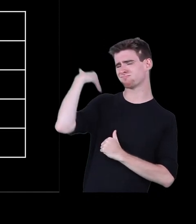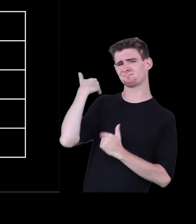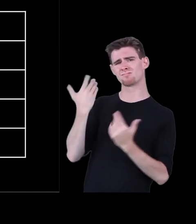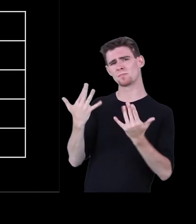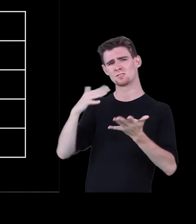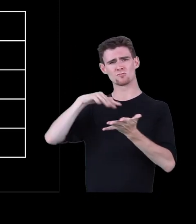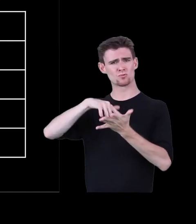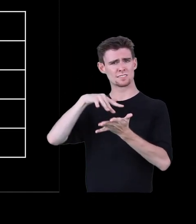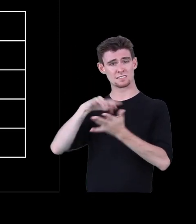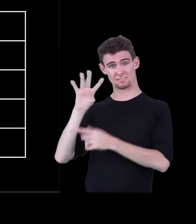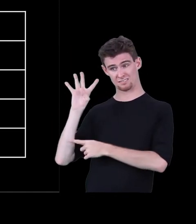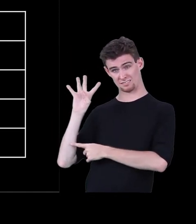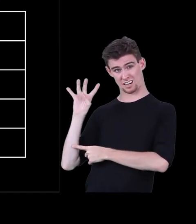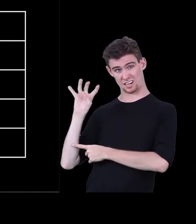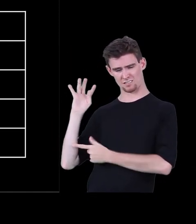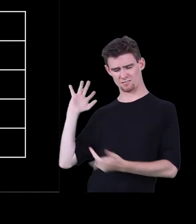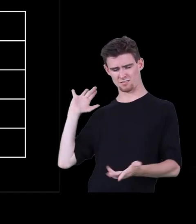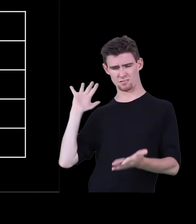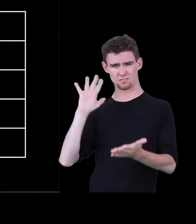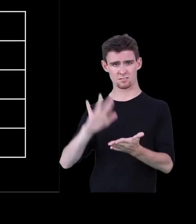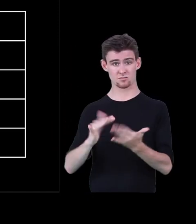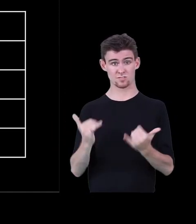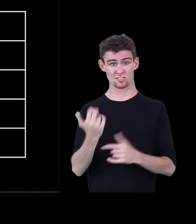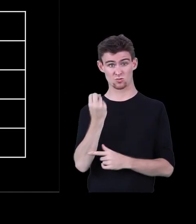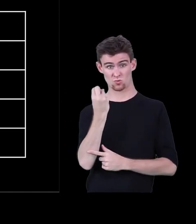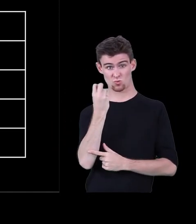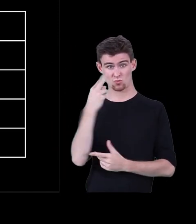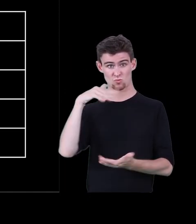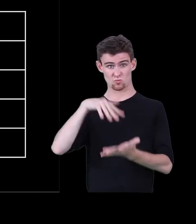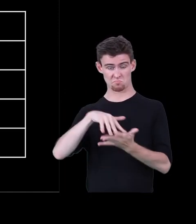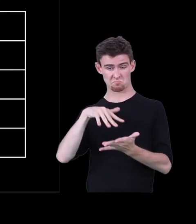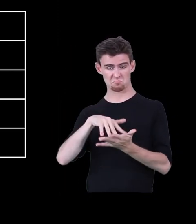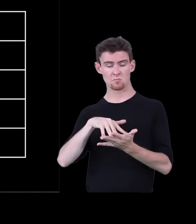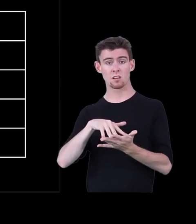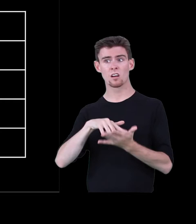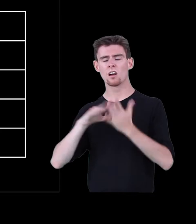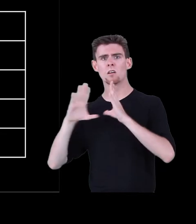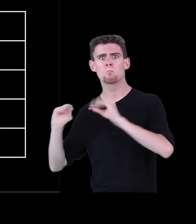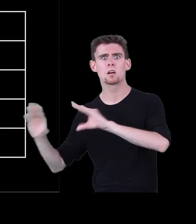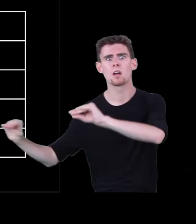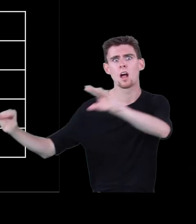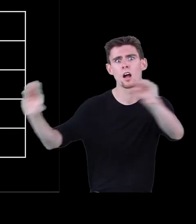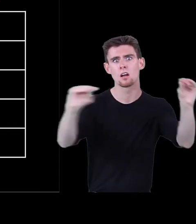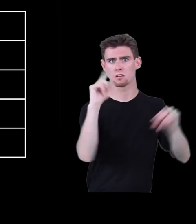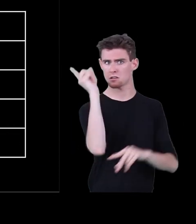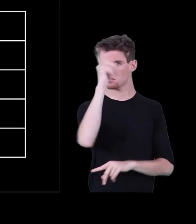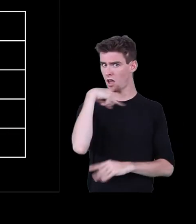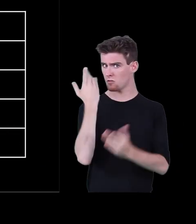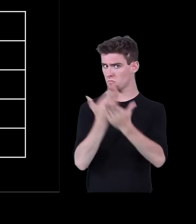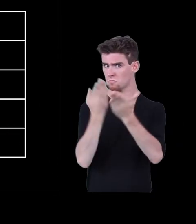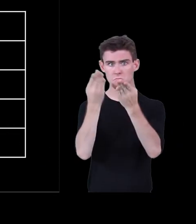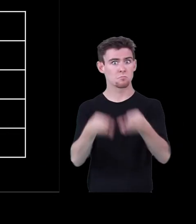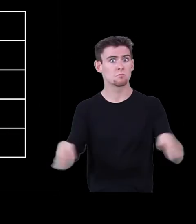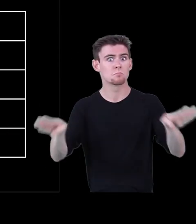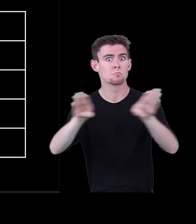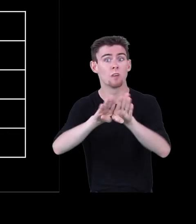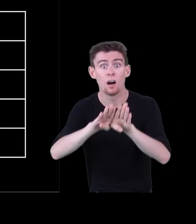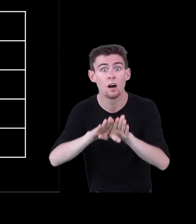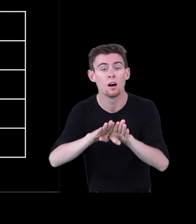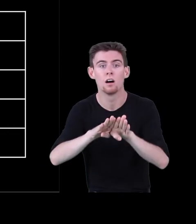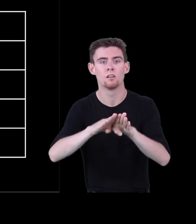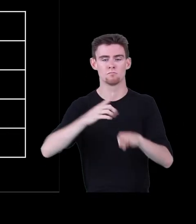d'élèves à une douzaine aujourd'hui. Face à ces données et aux rumeurs de fermeture des écoles provinciales,